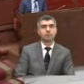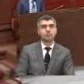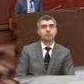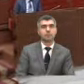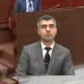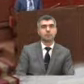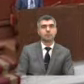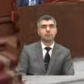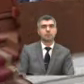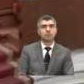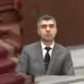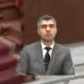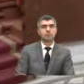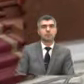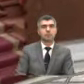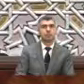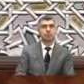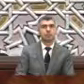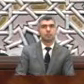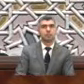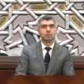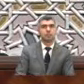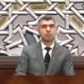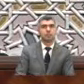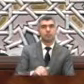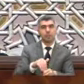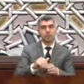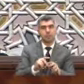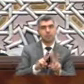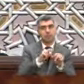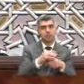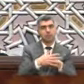إذن ننتقل للفريق التجمع الدستوري، فيتفضل أحد.